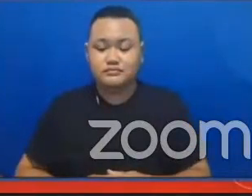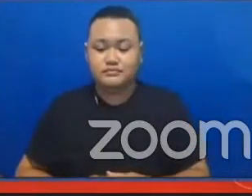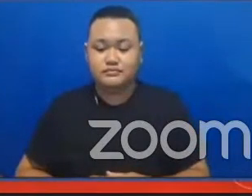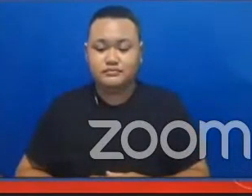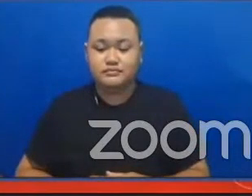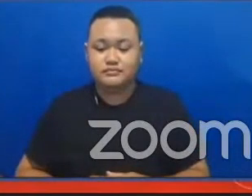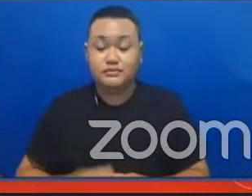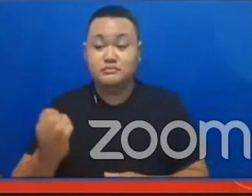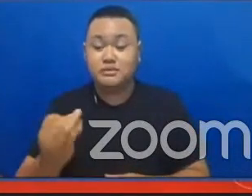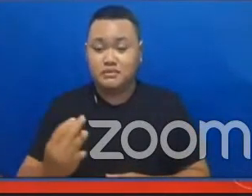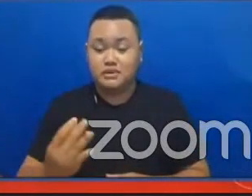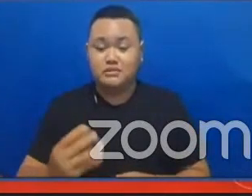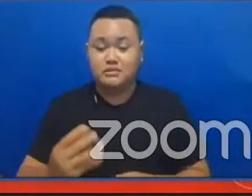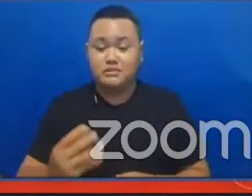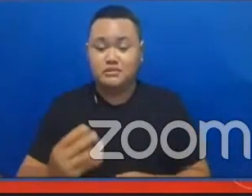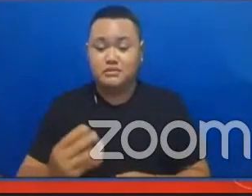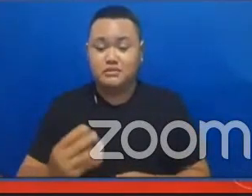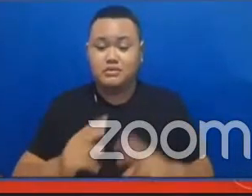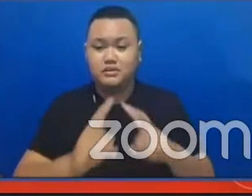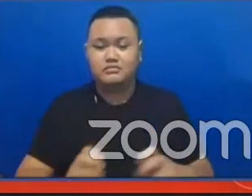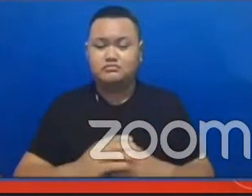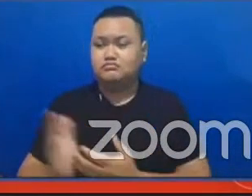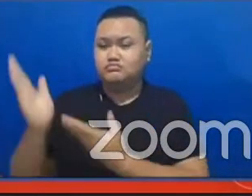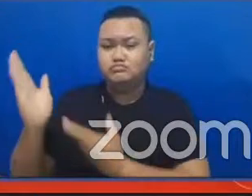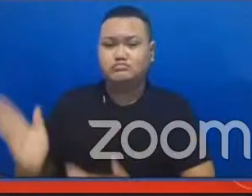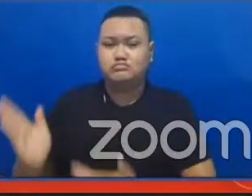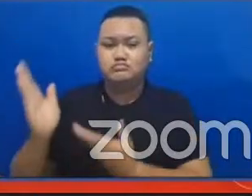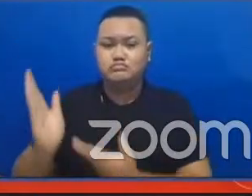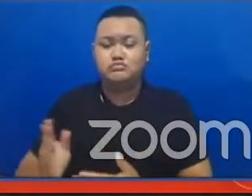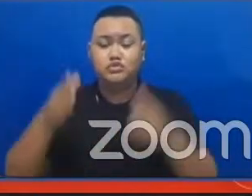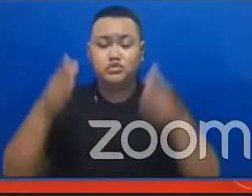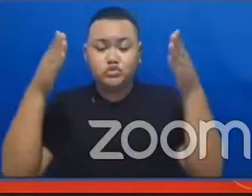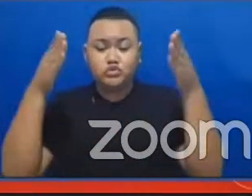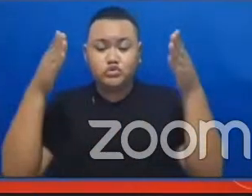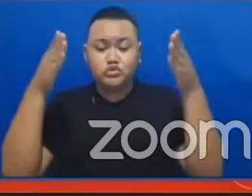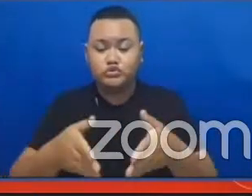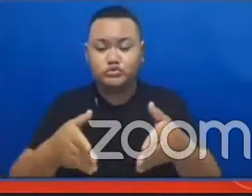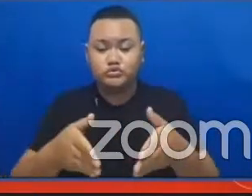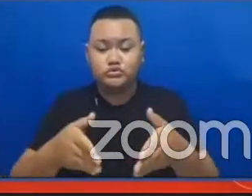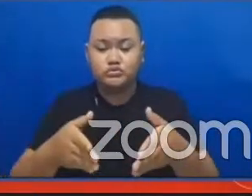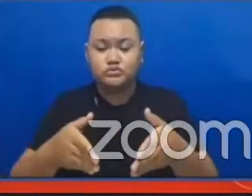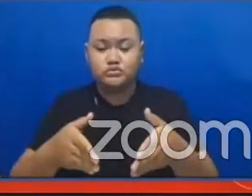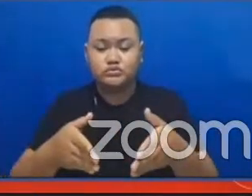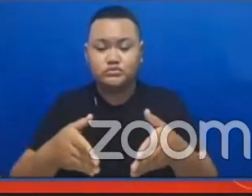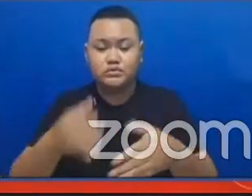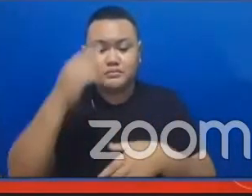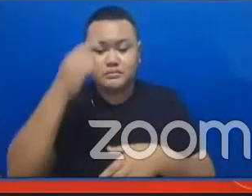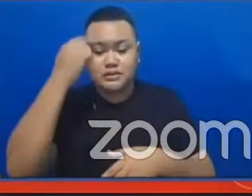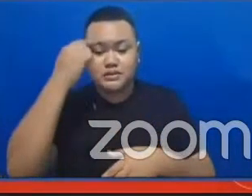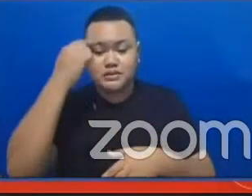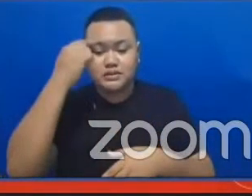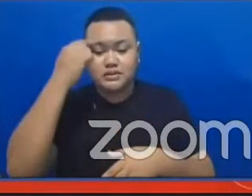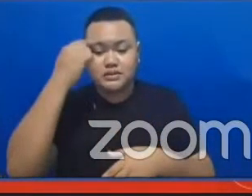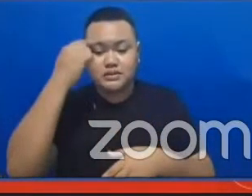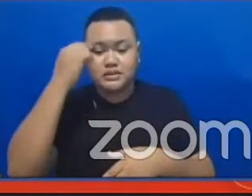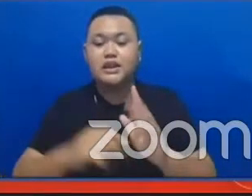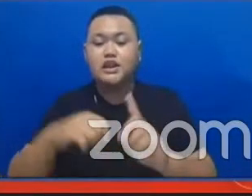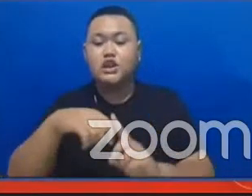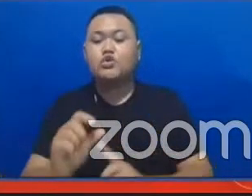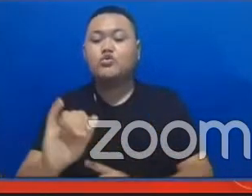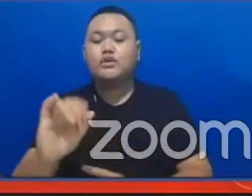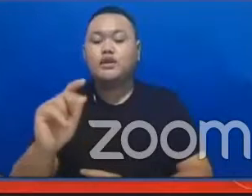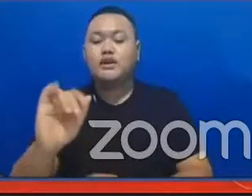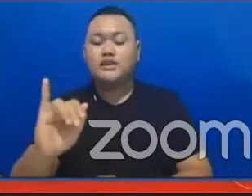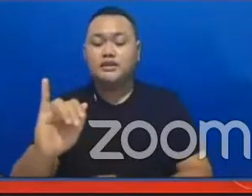beberapa penelitian ini, ternyata khusus pembelajaran inquiry terbimbing dengan